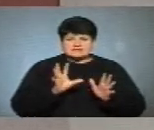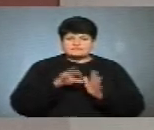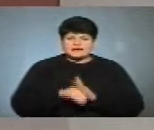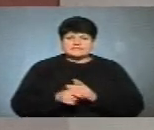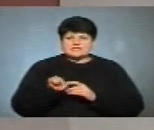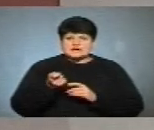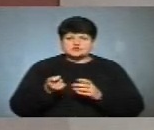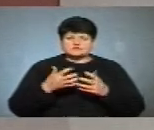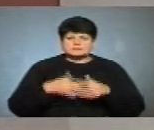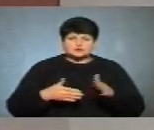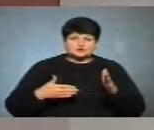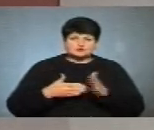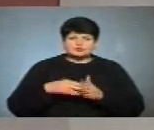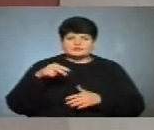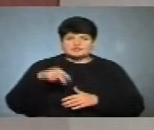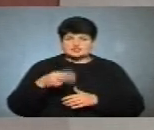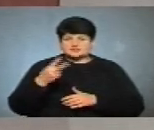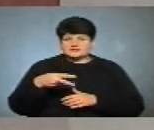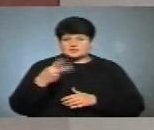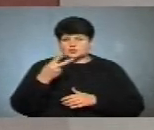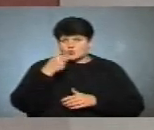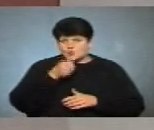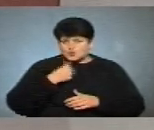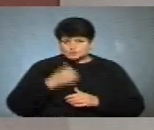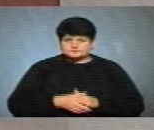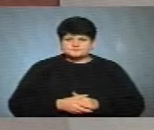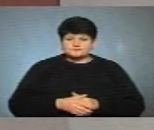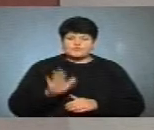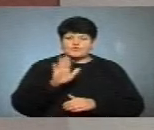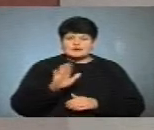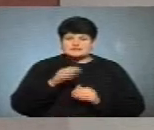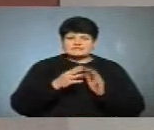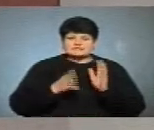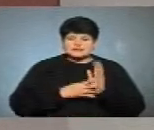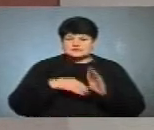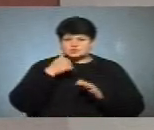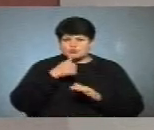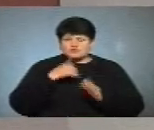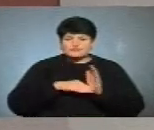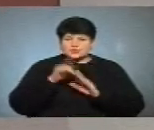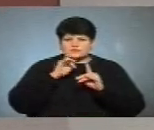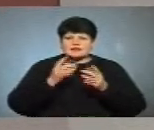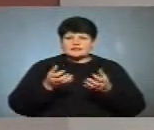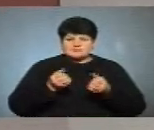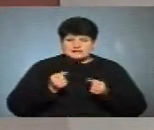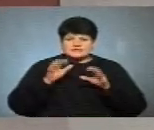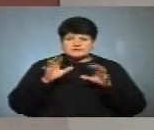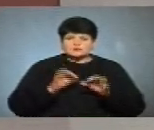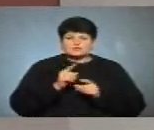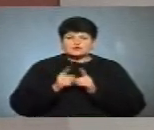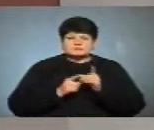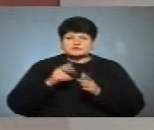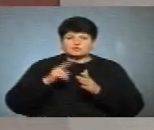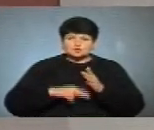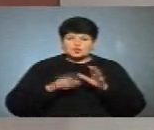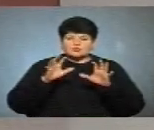апаратів до 2022 року. У вересні 2019 року Верховна Рада прийняла закон про зміни до податкового